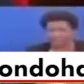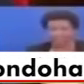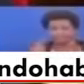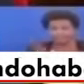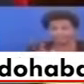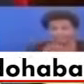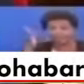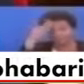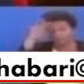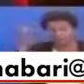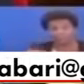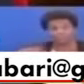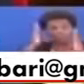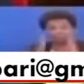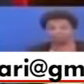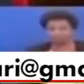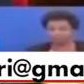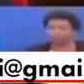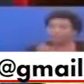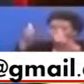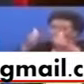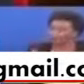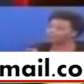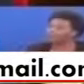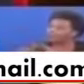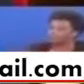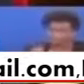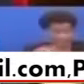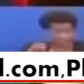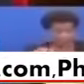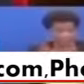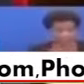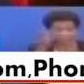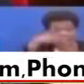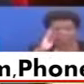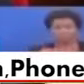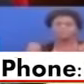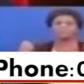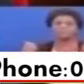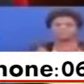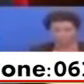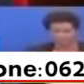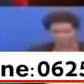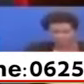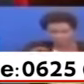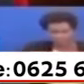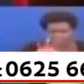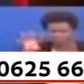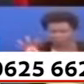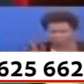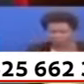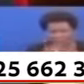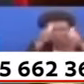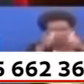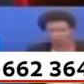Mkuu alitoa ahadi sehemu hii, ni jukumu letu la serikali kwamba tutafanya kila liwezekanalo maeneo yote ambayo viongozi wetu wa kitaifa wametoa ahadi